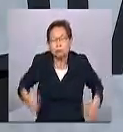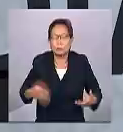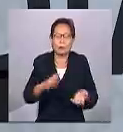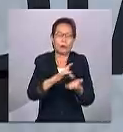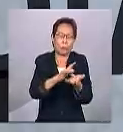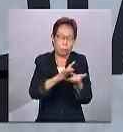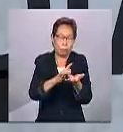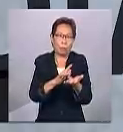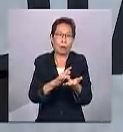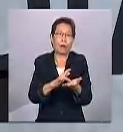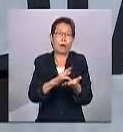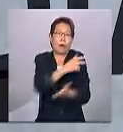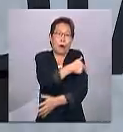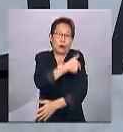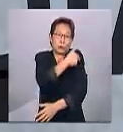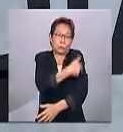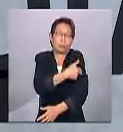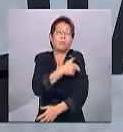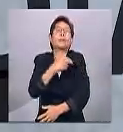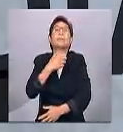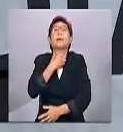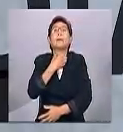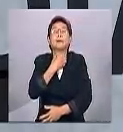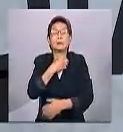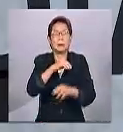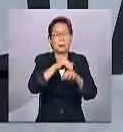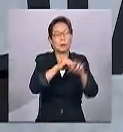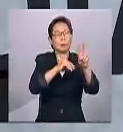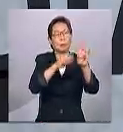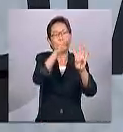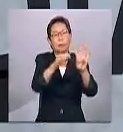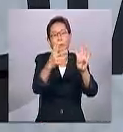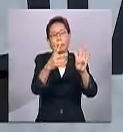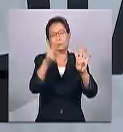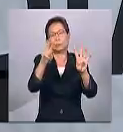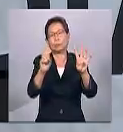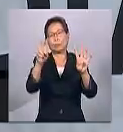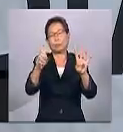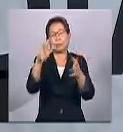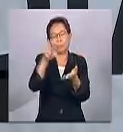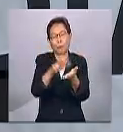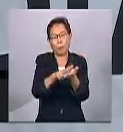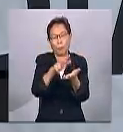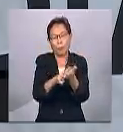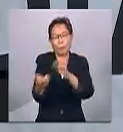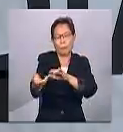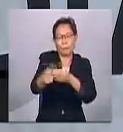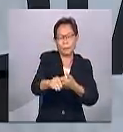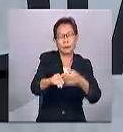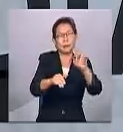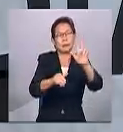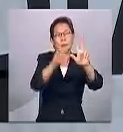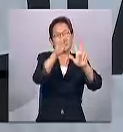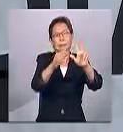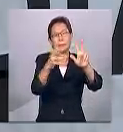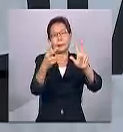Hospital Raja Permaisuri Bainun, Perak pada 24 Mac 2020 dan disahkan meninggal dunia pada